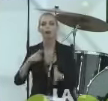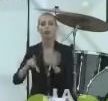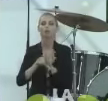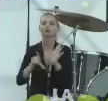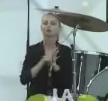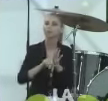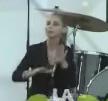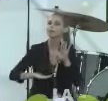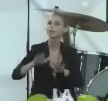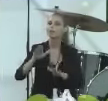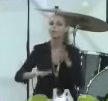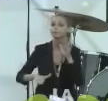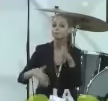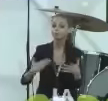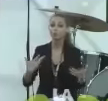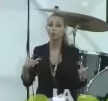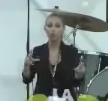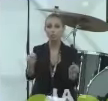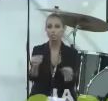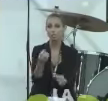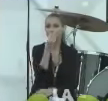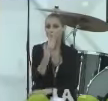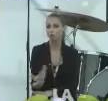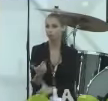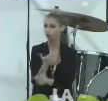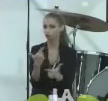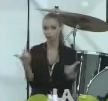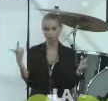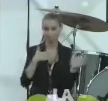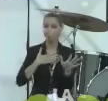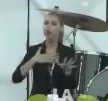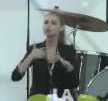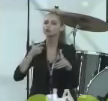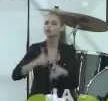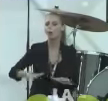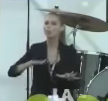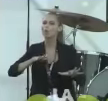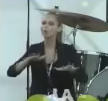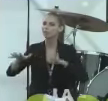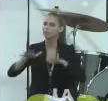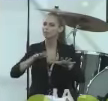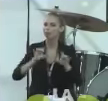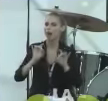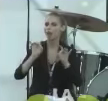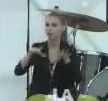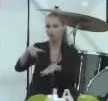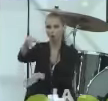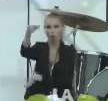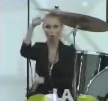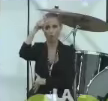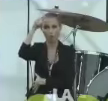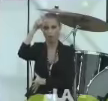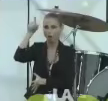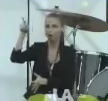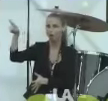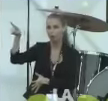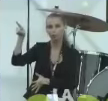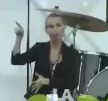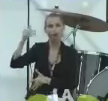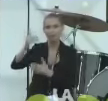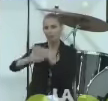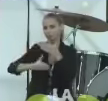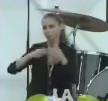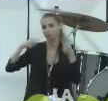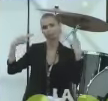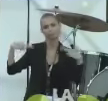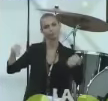ma io so che il movimento arriverà al governo, si stanno avvitando tra loro stessi, non potranno andare avanti, ma del resto